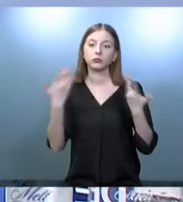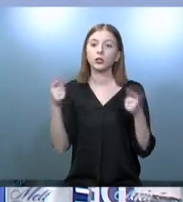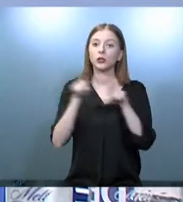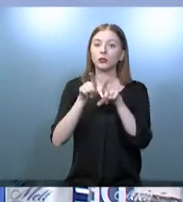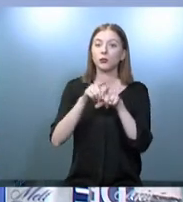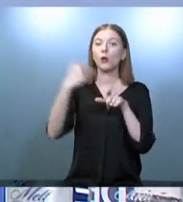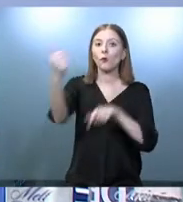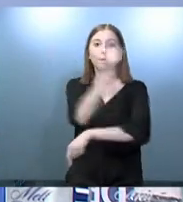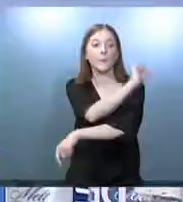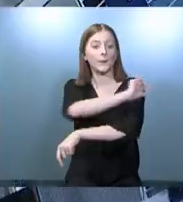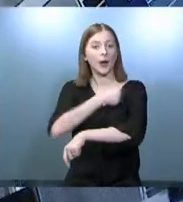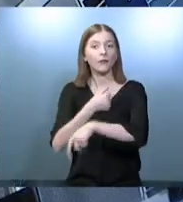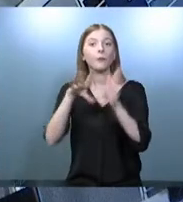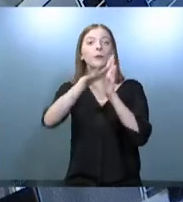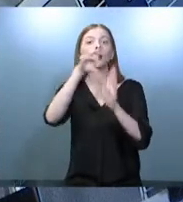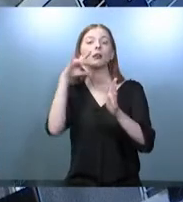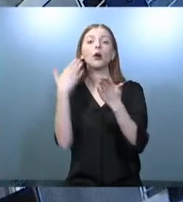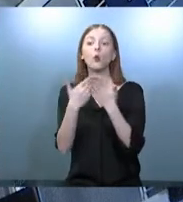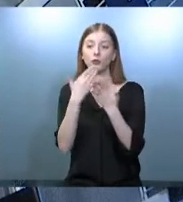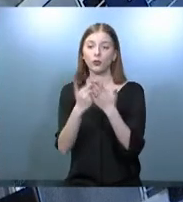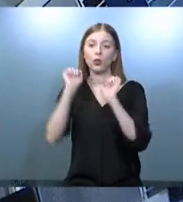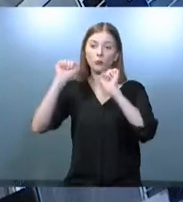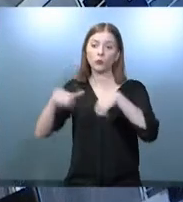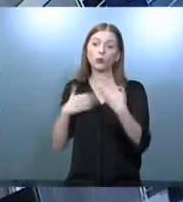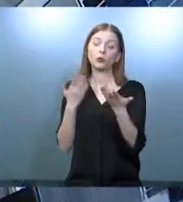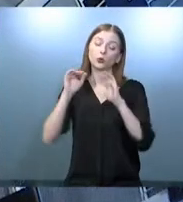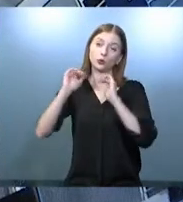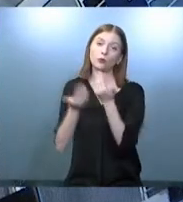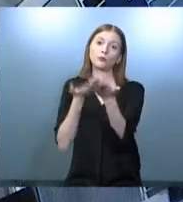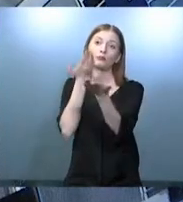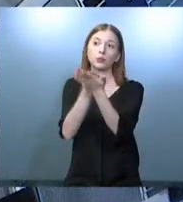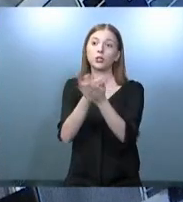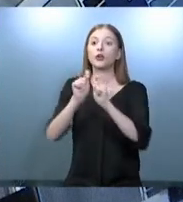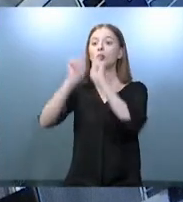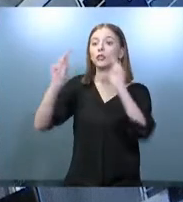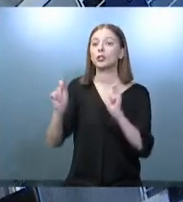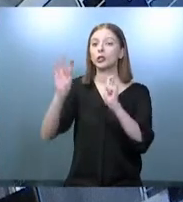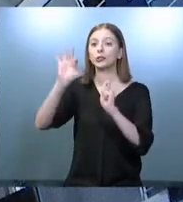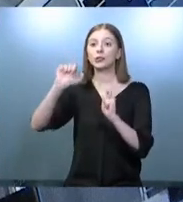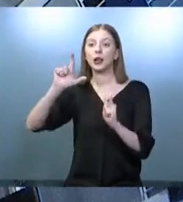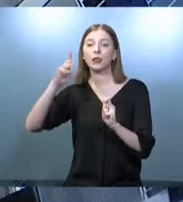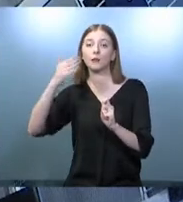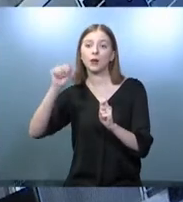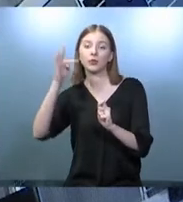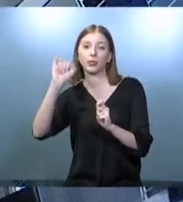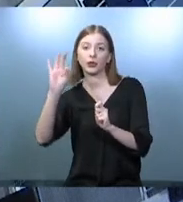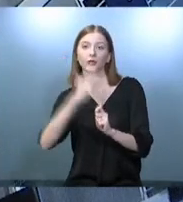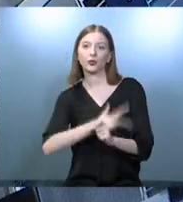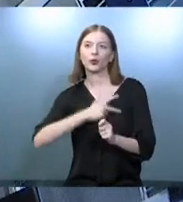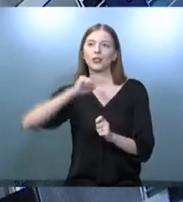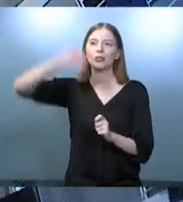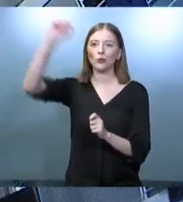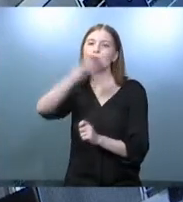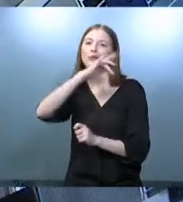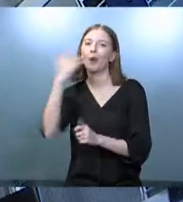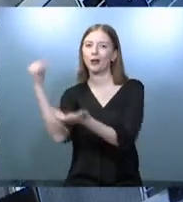jūsų pavardę tame sąraše. Ir aš noriu pradėti nuo Jono Talmanto, Lietuvos socialdemokratų partijos atstovo, todėl